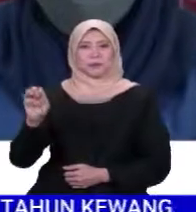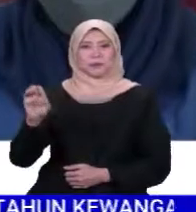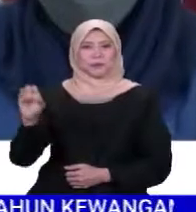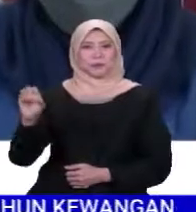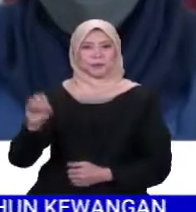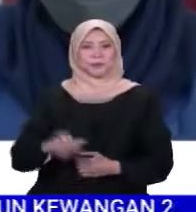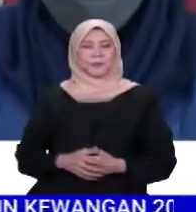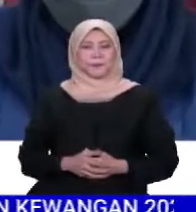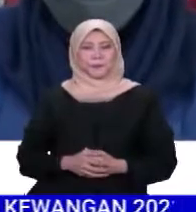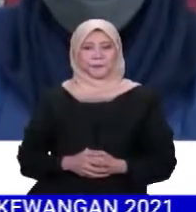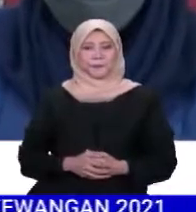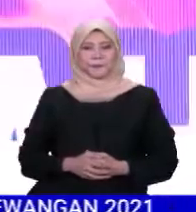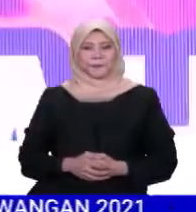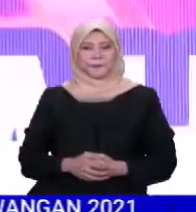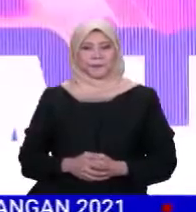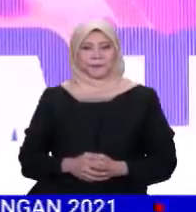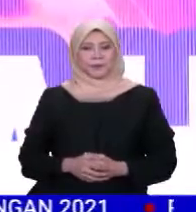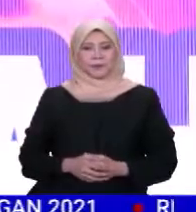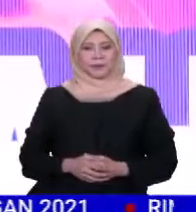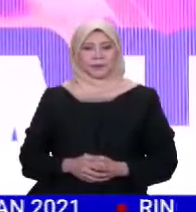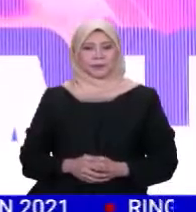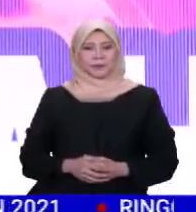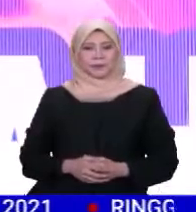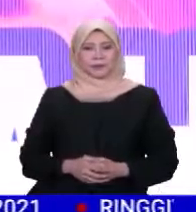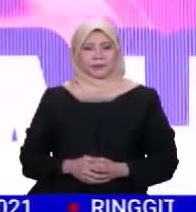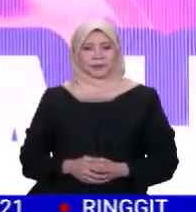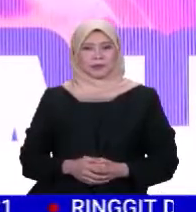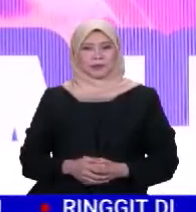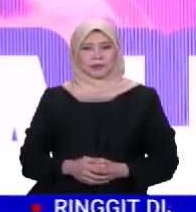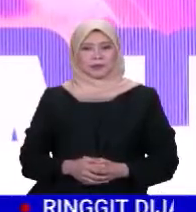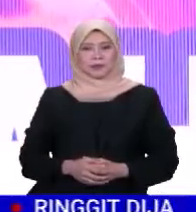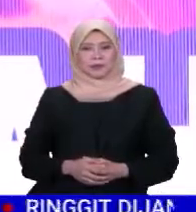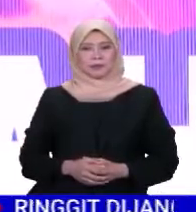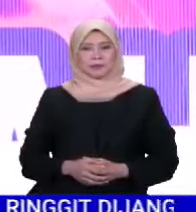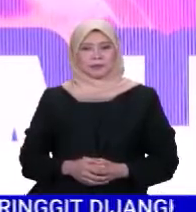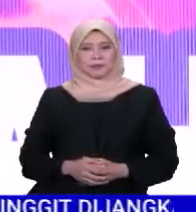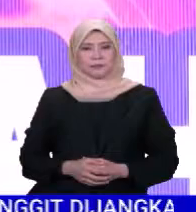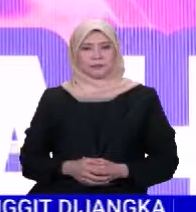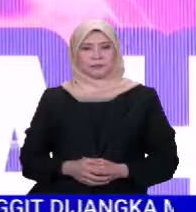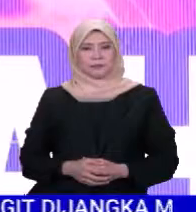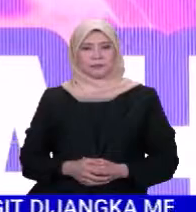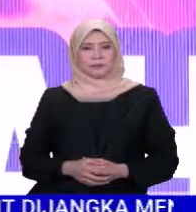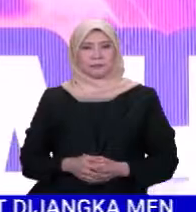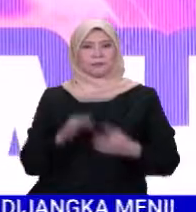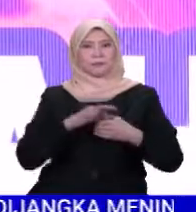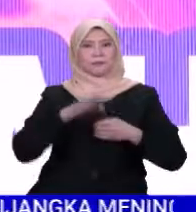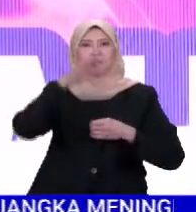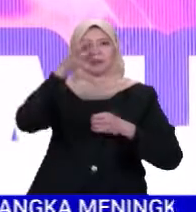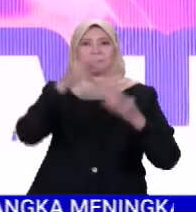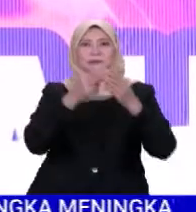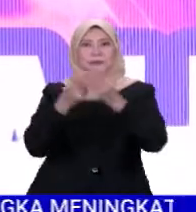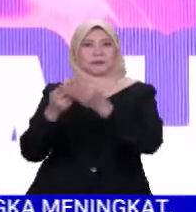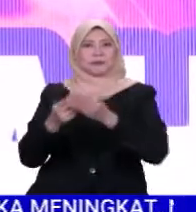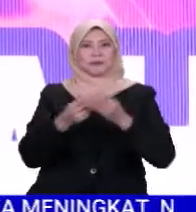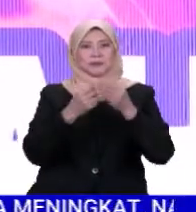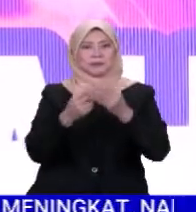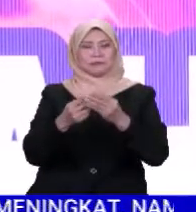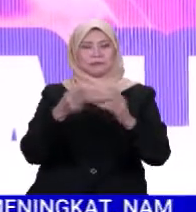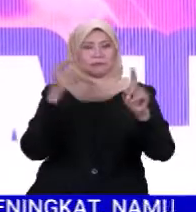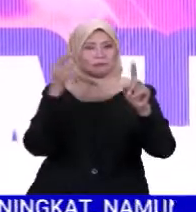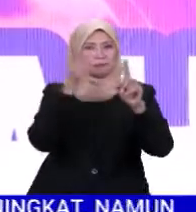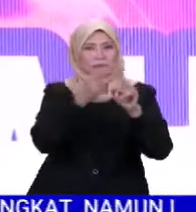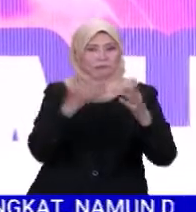merupakan satu simbolik kepada semangat uniti semangat perpaduan yang bertujuan untuk